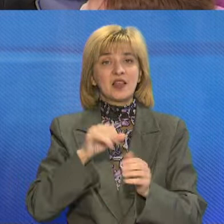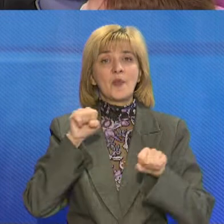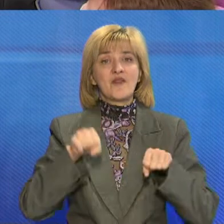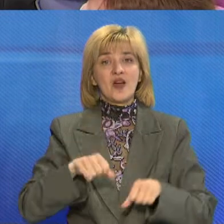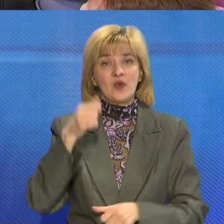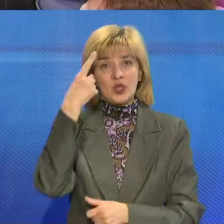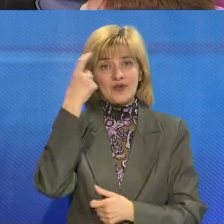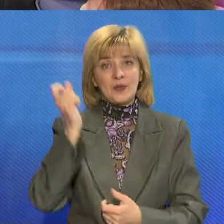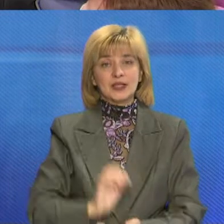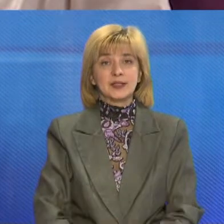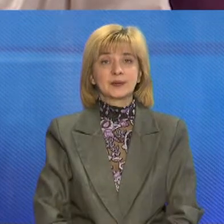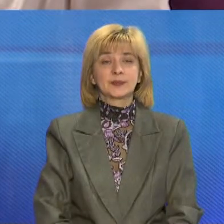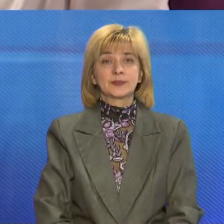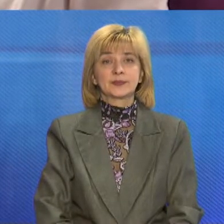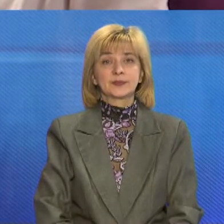информации.